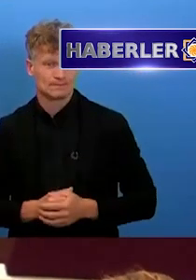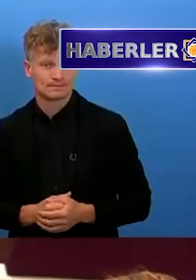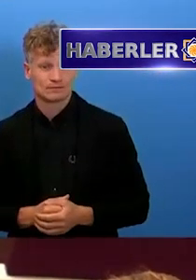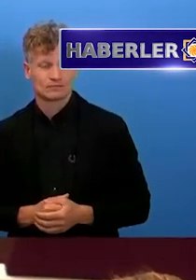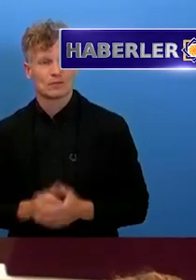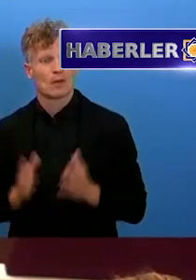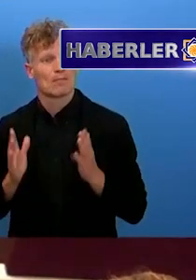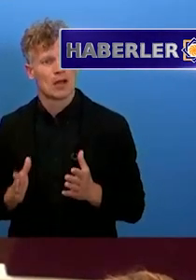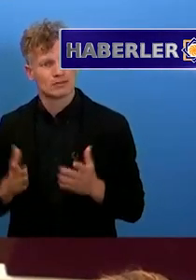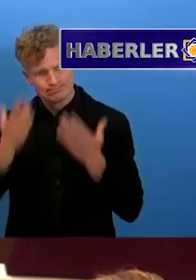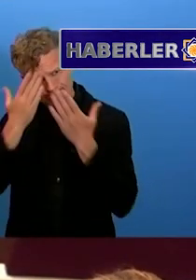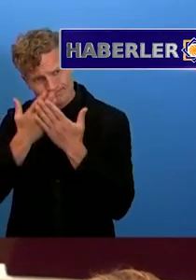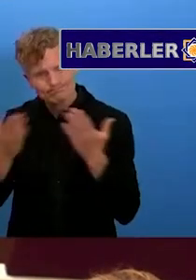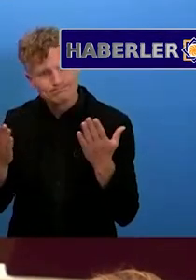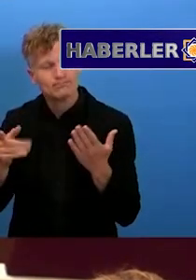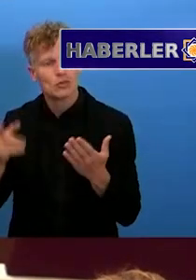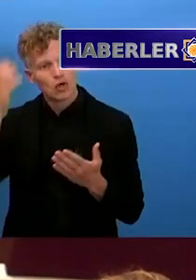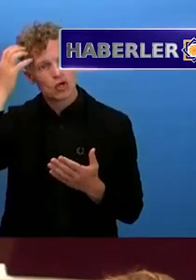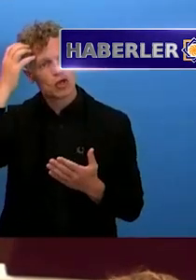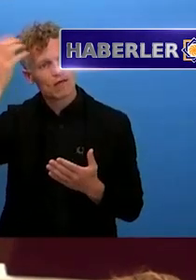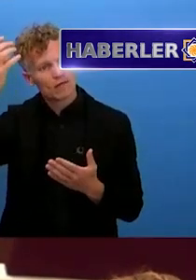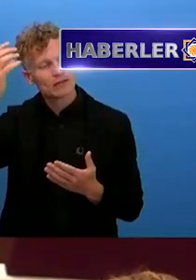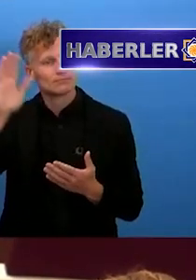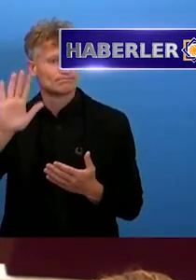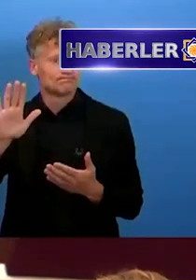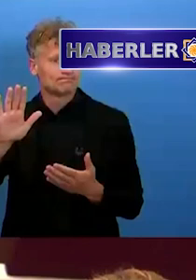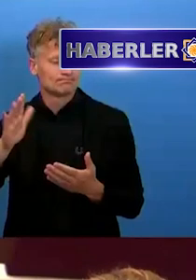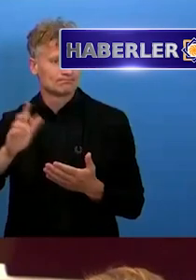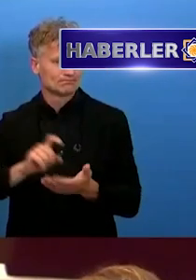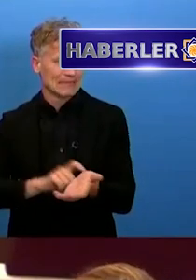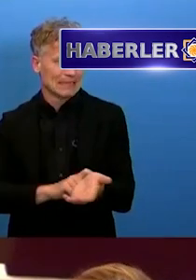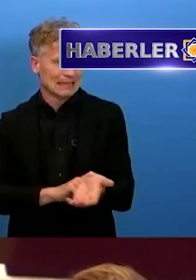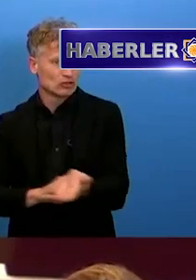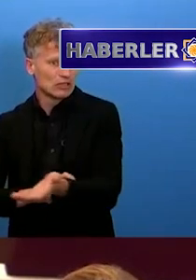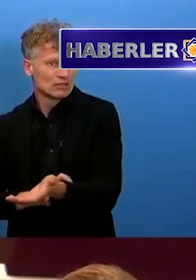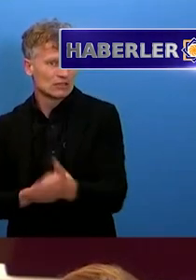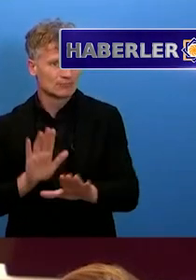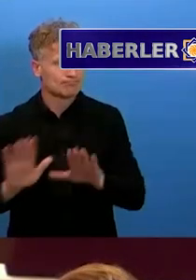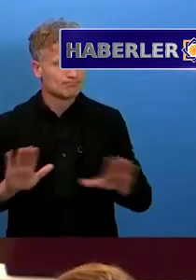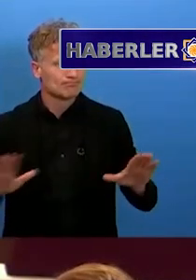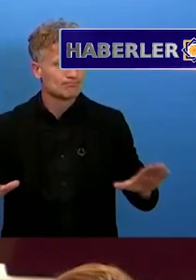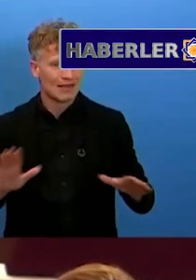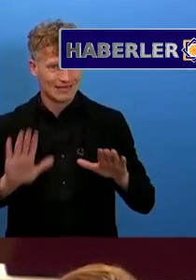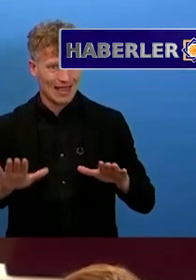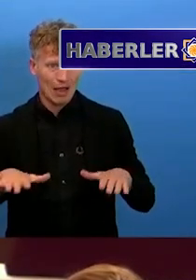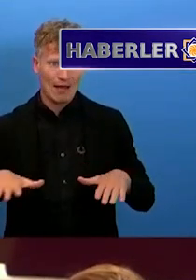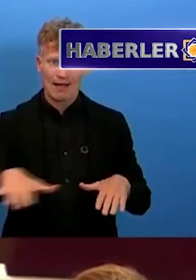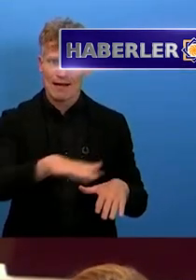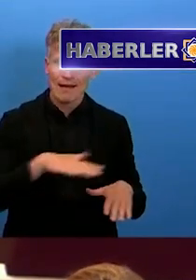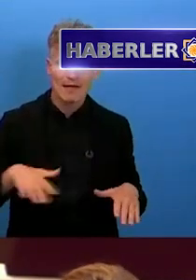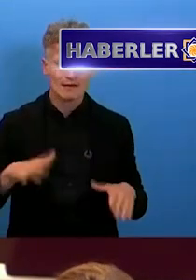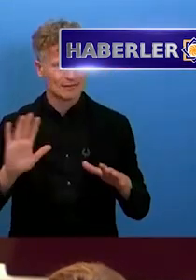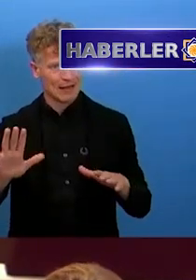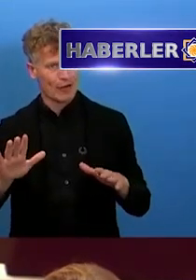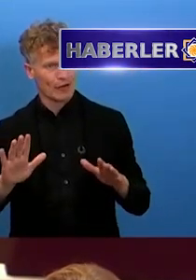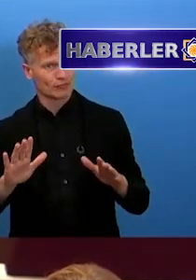-Azerbaycan Silahlı Kuvvetleri tarafından etnik temizlik gerçekleştirildi ve 120 bin Ermeni yok olma tehlikesiyle